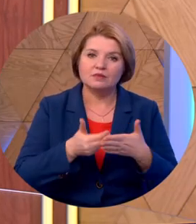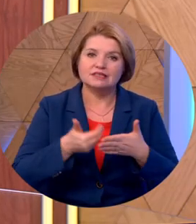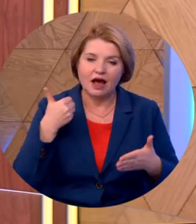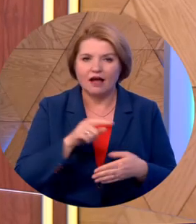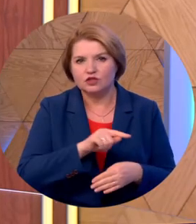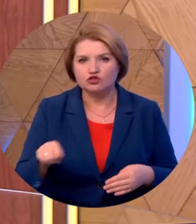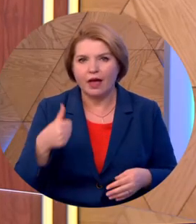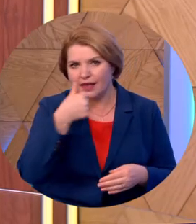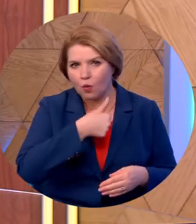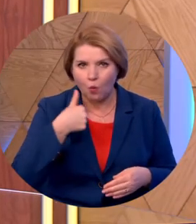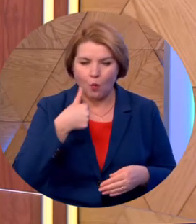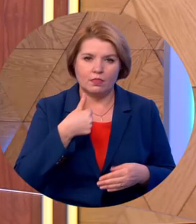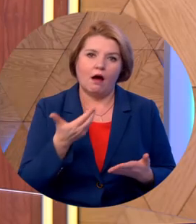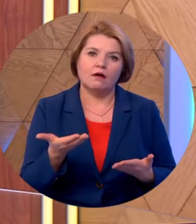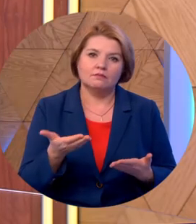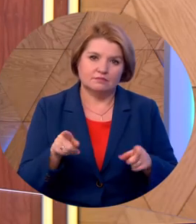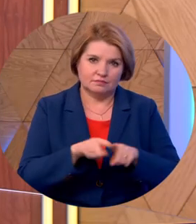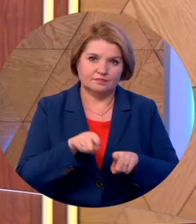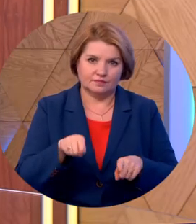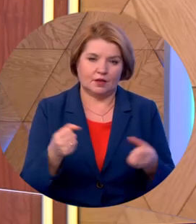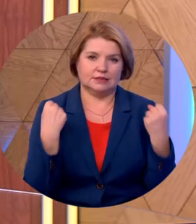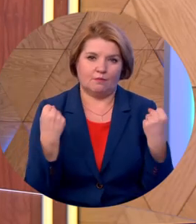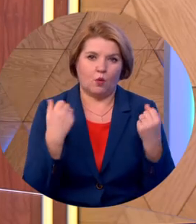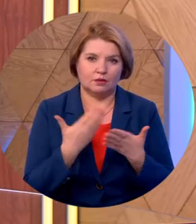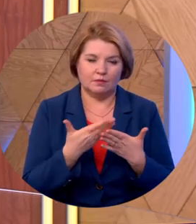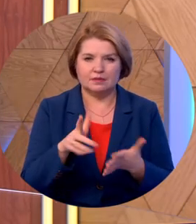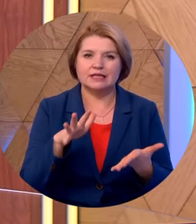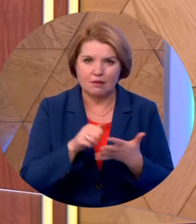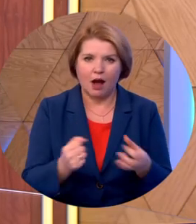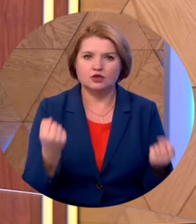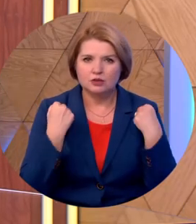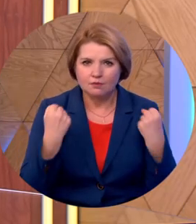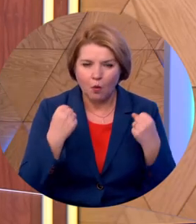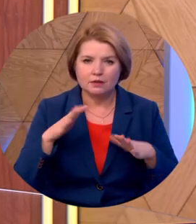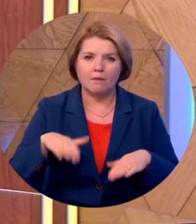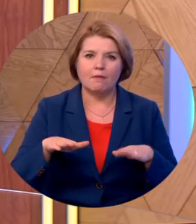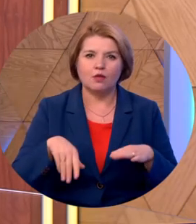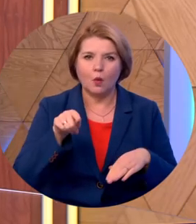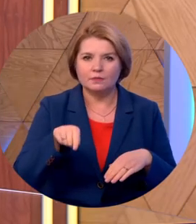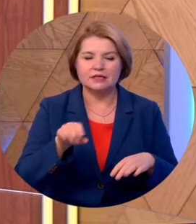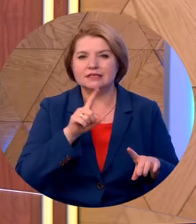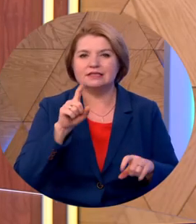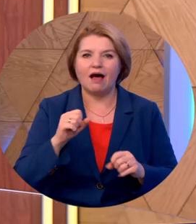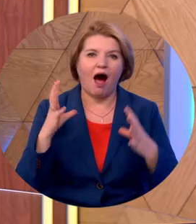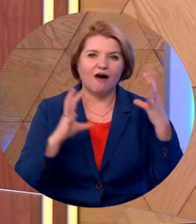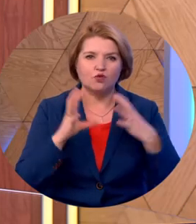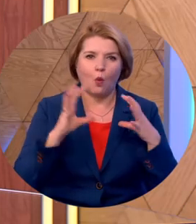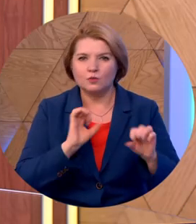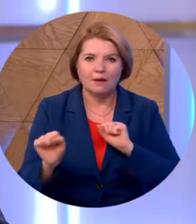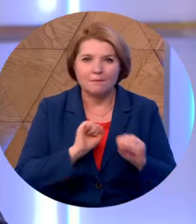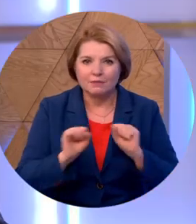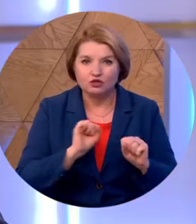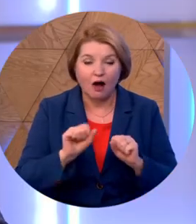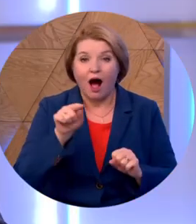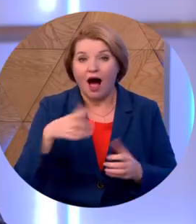года или в принципе когда-нибудь это то же самое как занятие спортом там занимаешься спортом потом надо тебе за автобусом пробежаться раз пробежался то есть не не будь